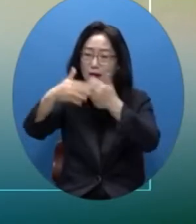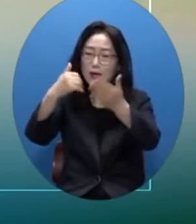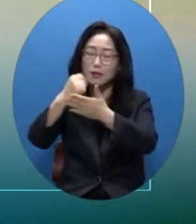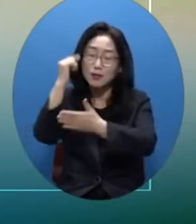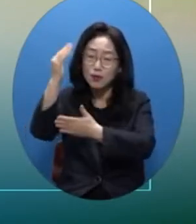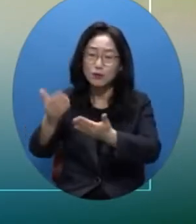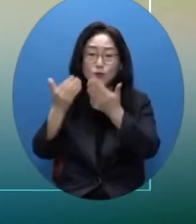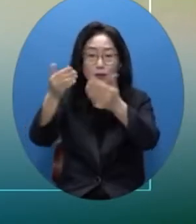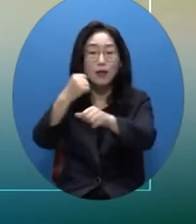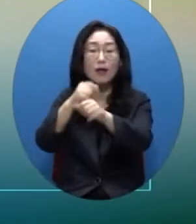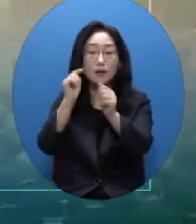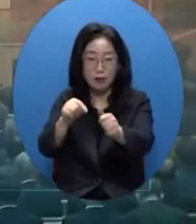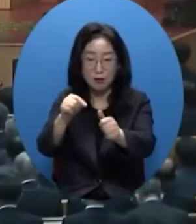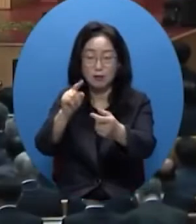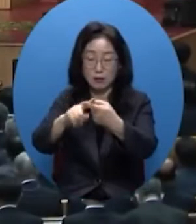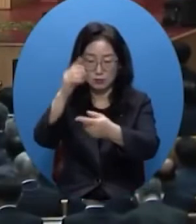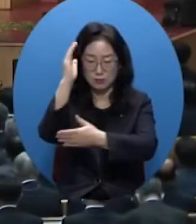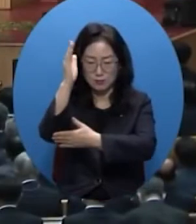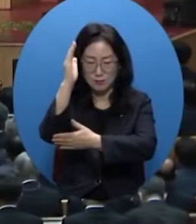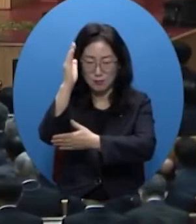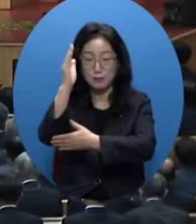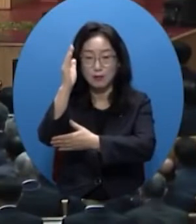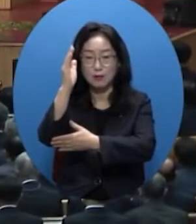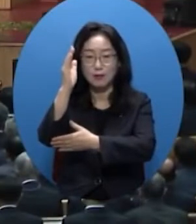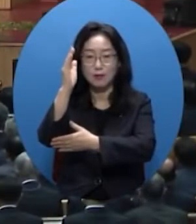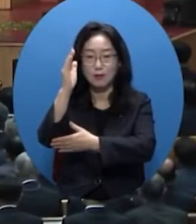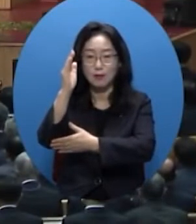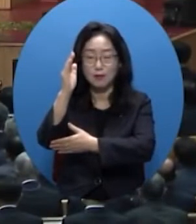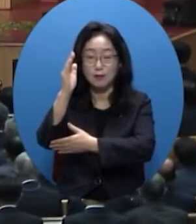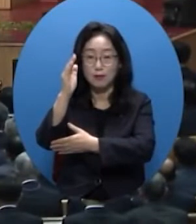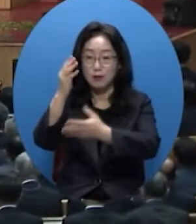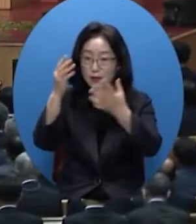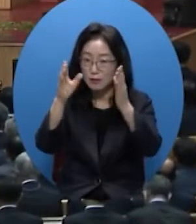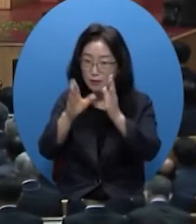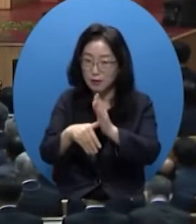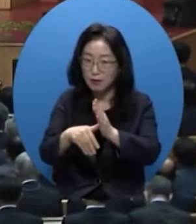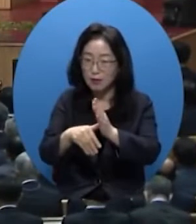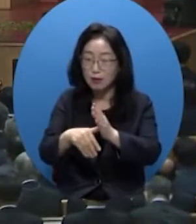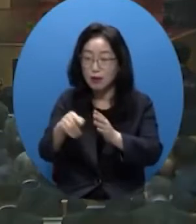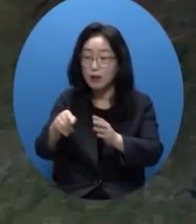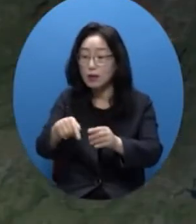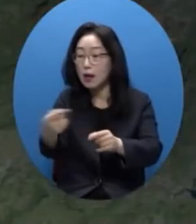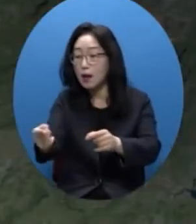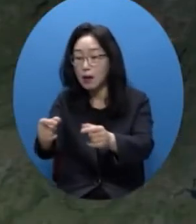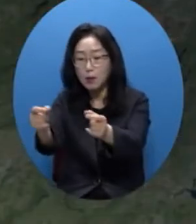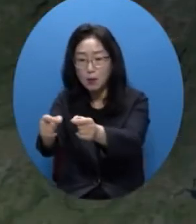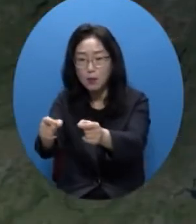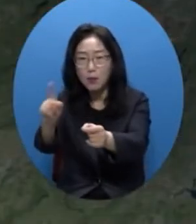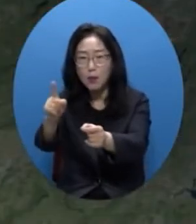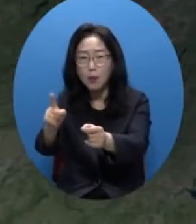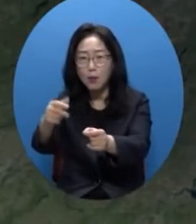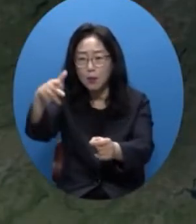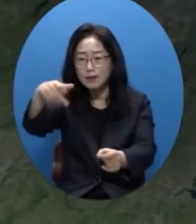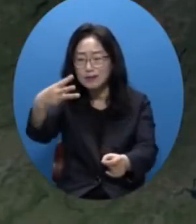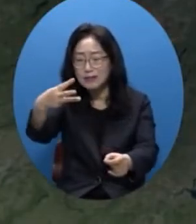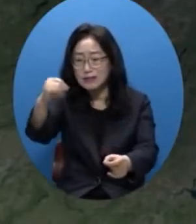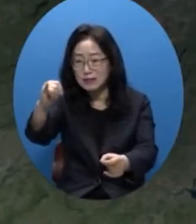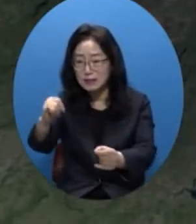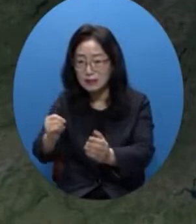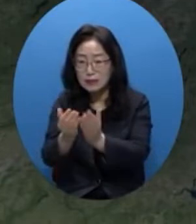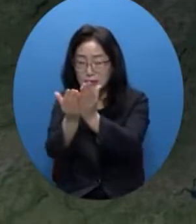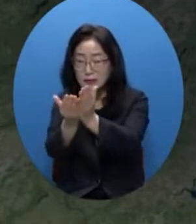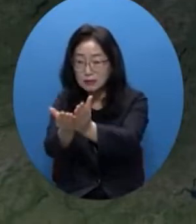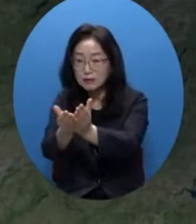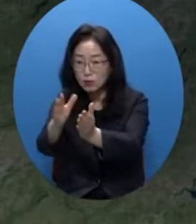하면서 미국에서 클립을 했는데 한국의 등대에 불이 꺼져가고 배가 난파 됐든 일이 있는데 그